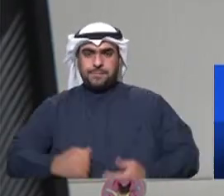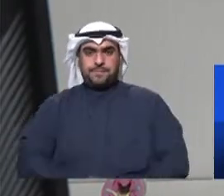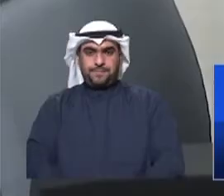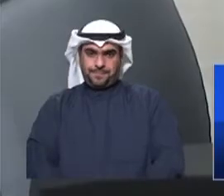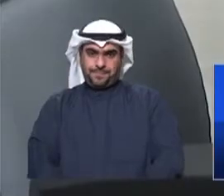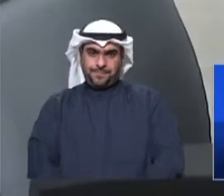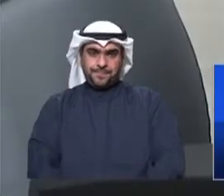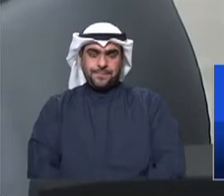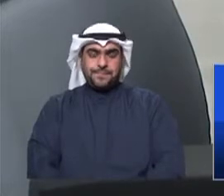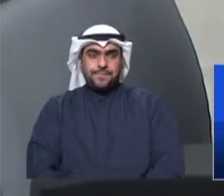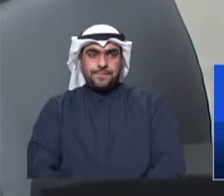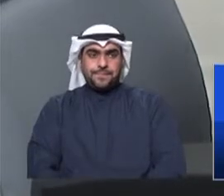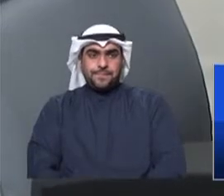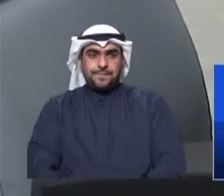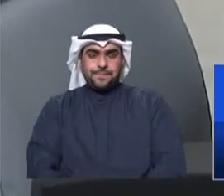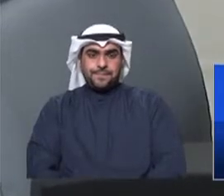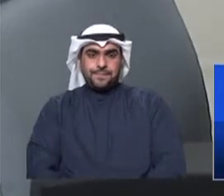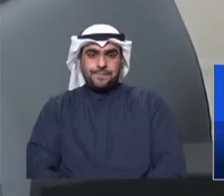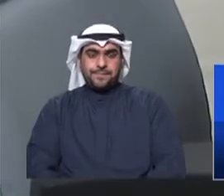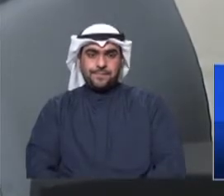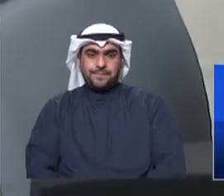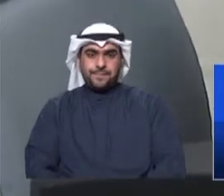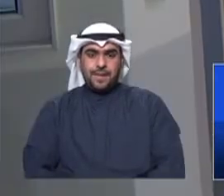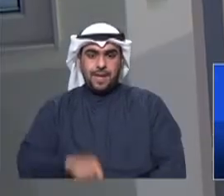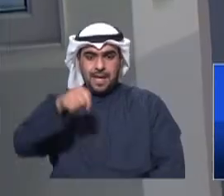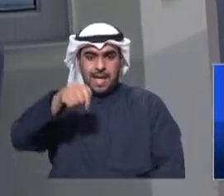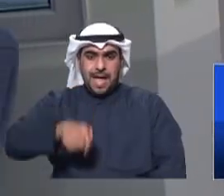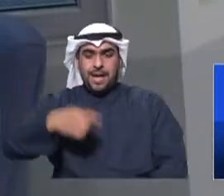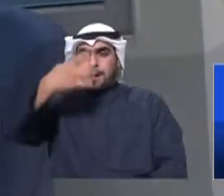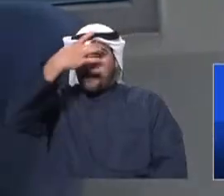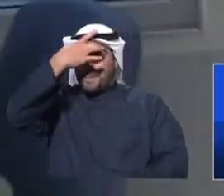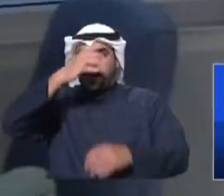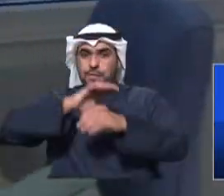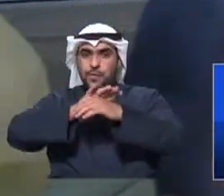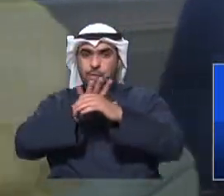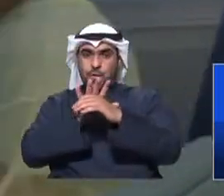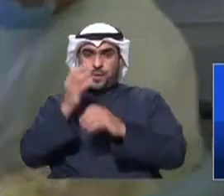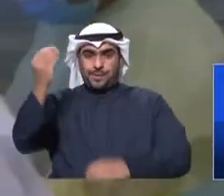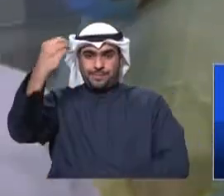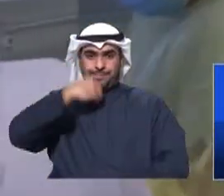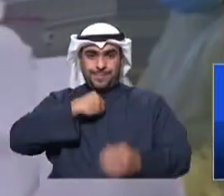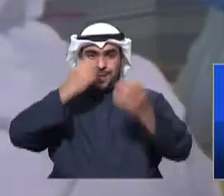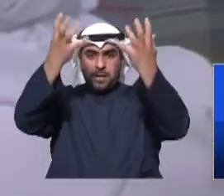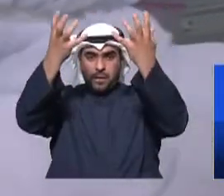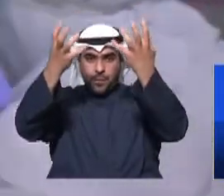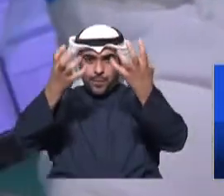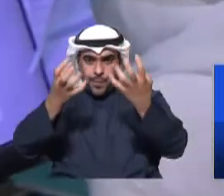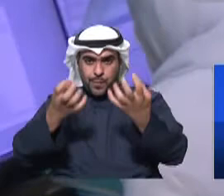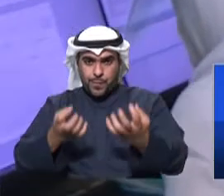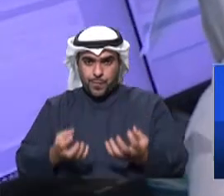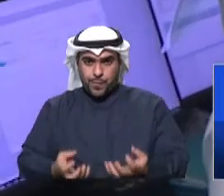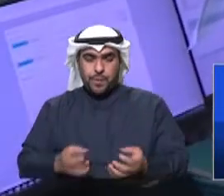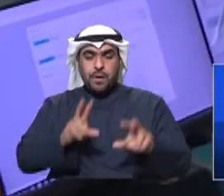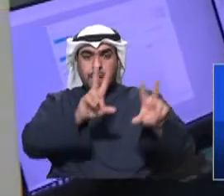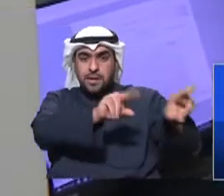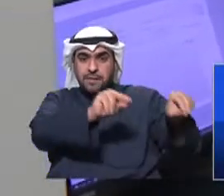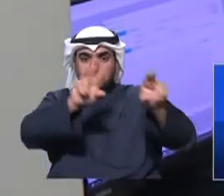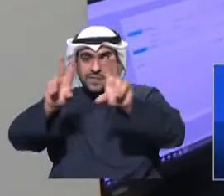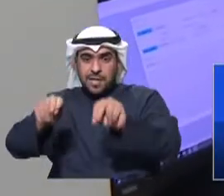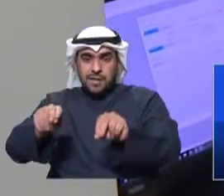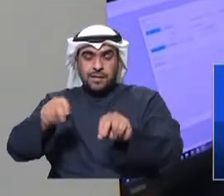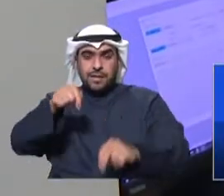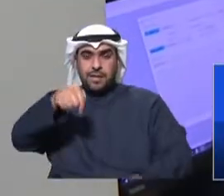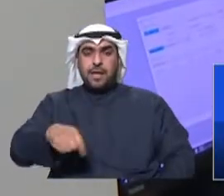المصابة. تراجع عدد الإصابات رافقه أيضا انخفاض في معدلات دخول مرضى كوفيد إلى